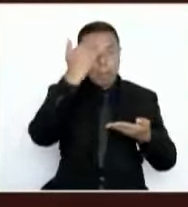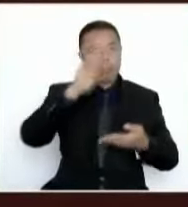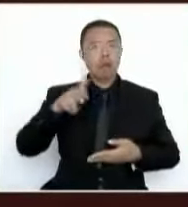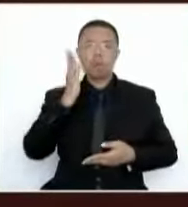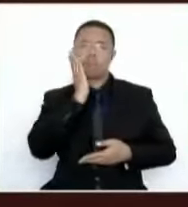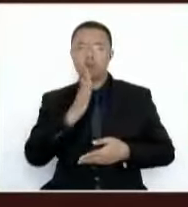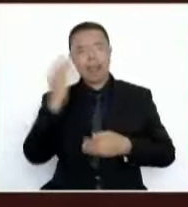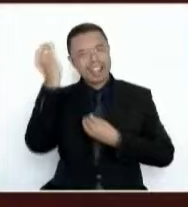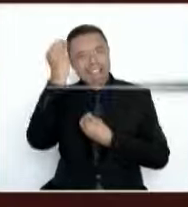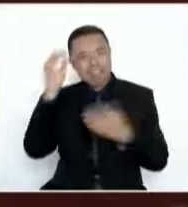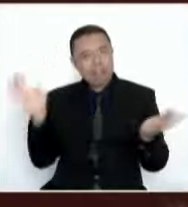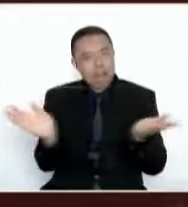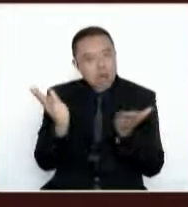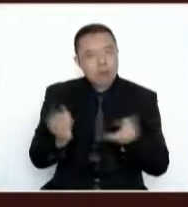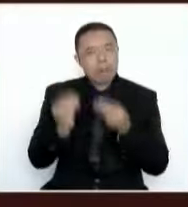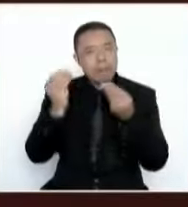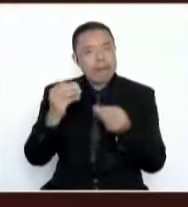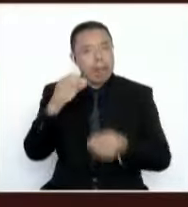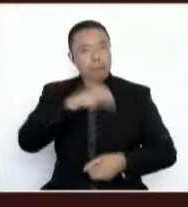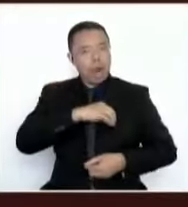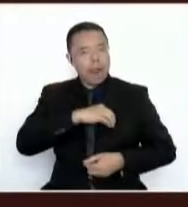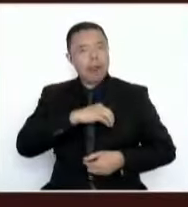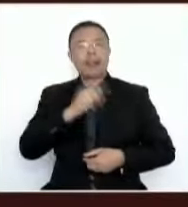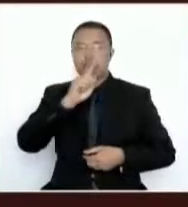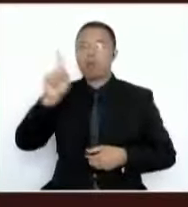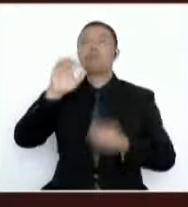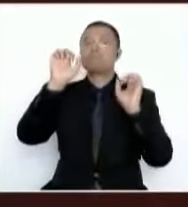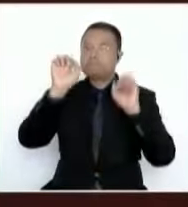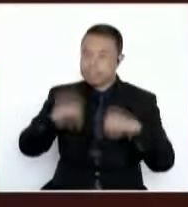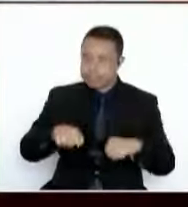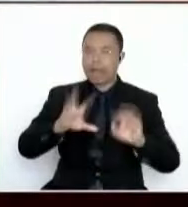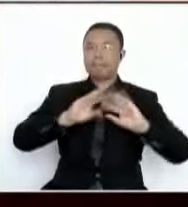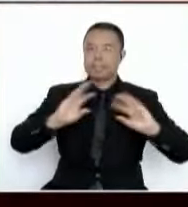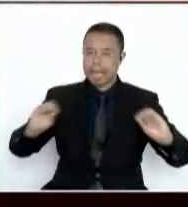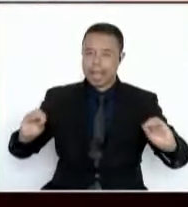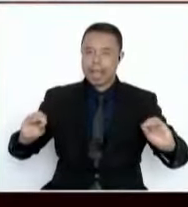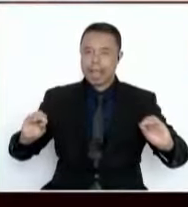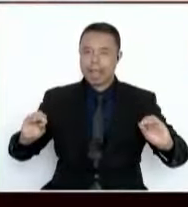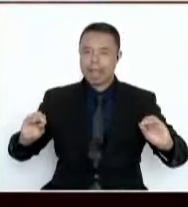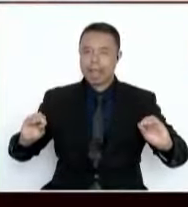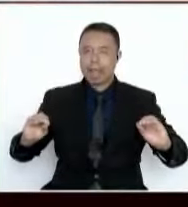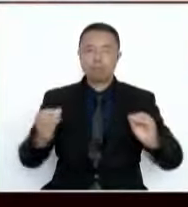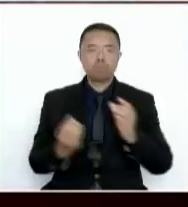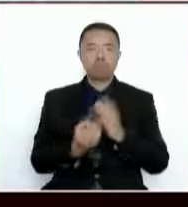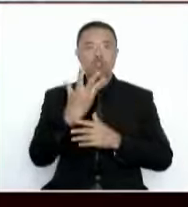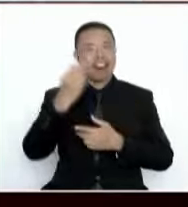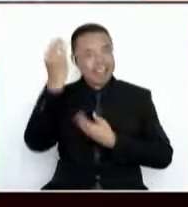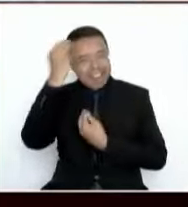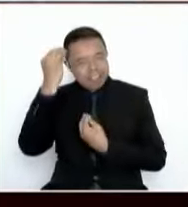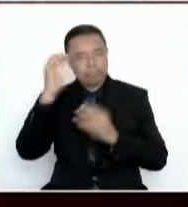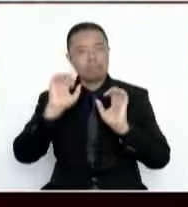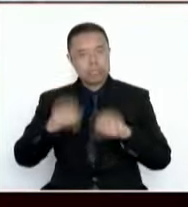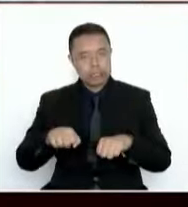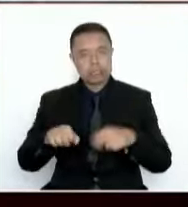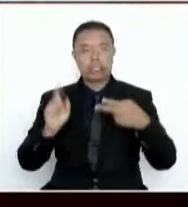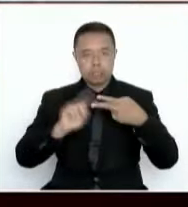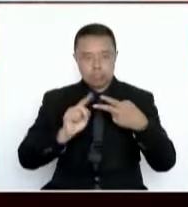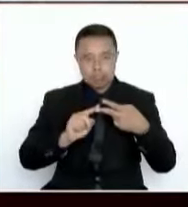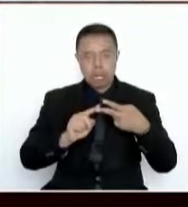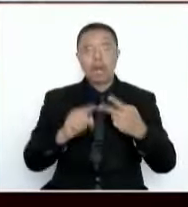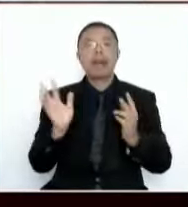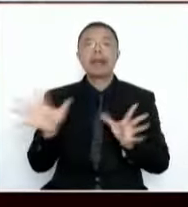kreatif asal didorong dengan diberikan permodalan Insyaallah mereka akan ee akan e combul kreativitasnya kemudian